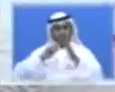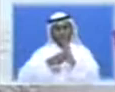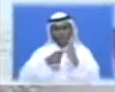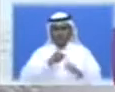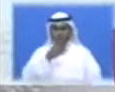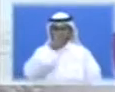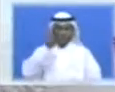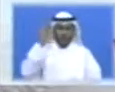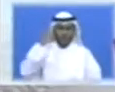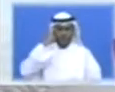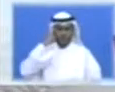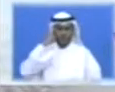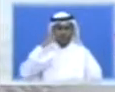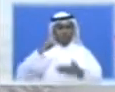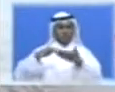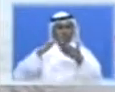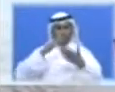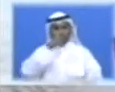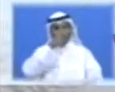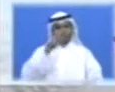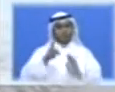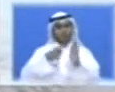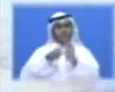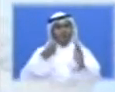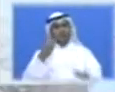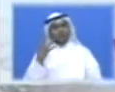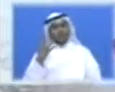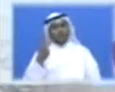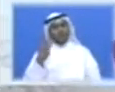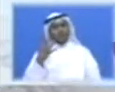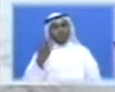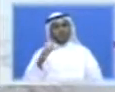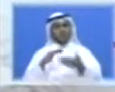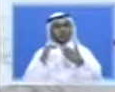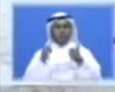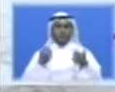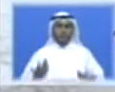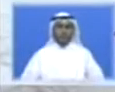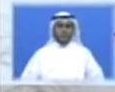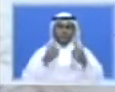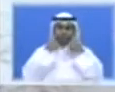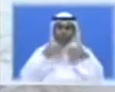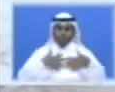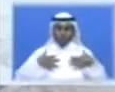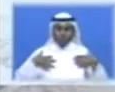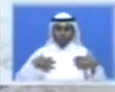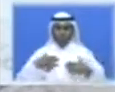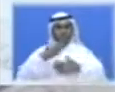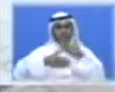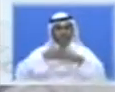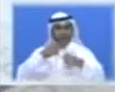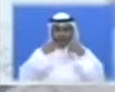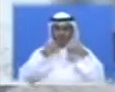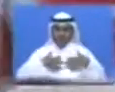دعم نتلقاه من الهلال الكويتي، هذا يمكن ثالث ولا رابع دعم بالنسبة للمشروع الدعم النفسي. يعني